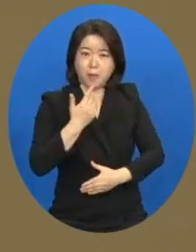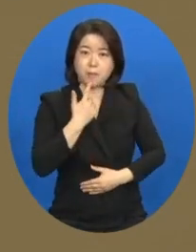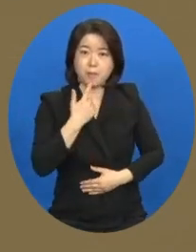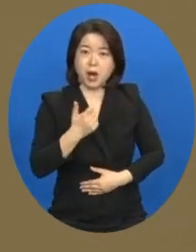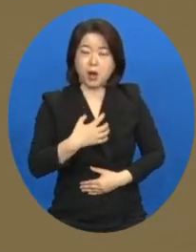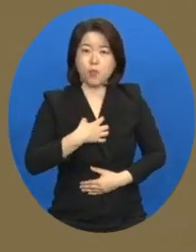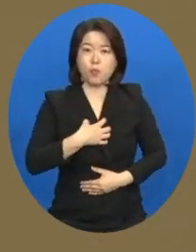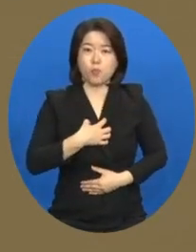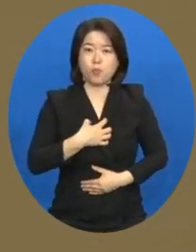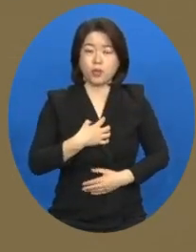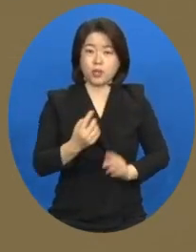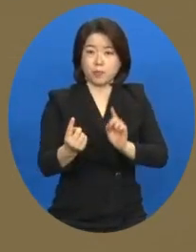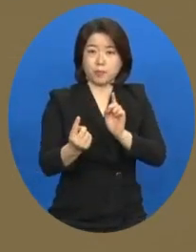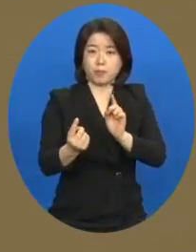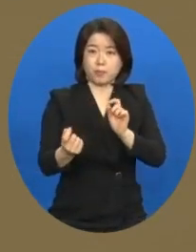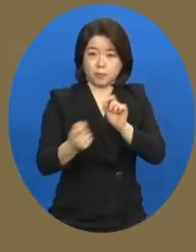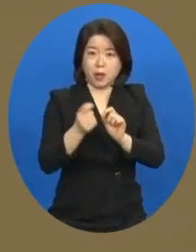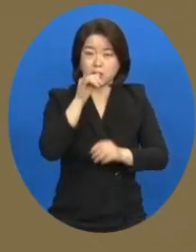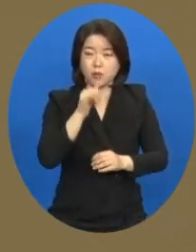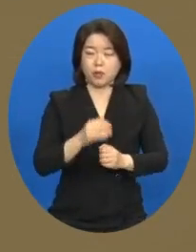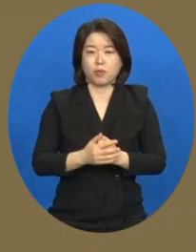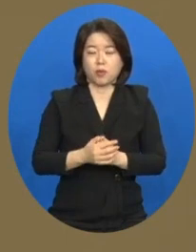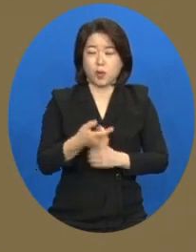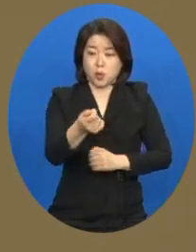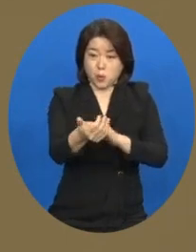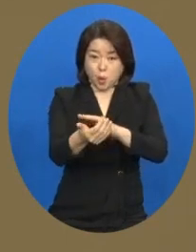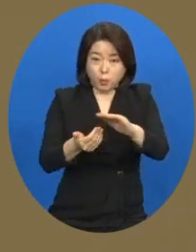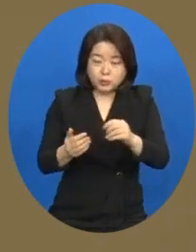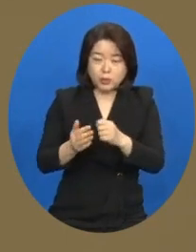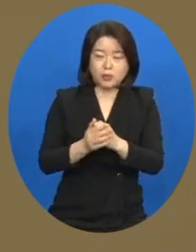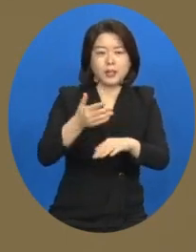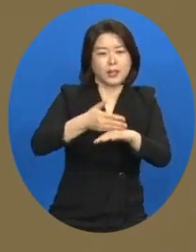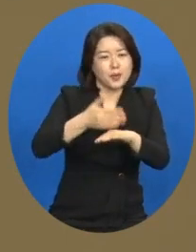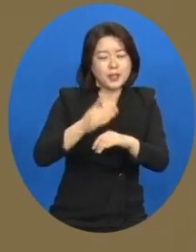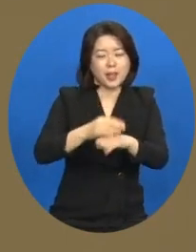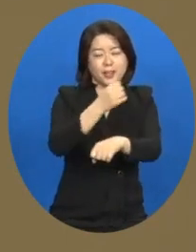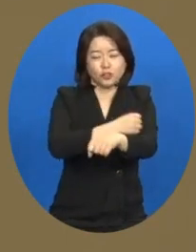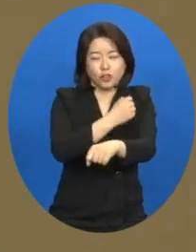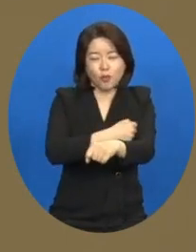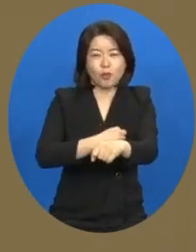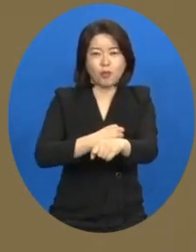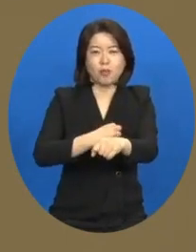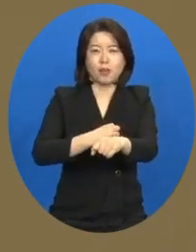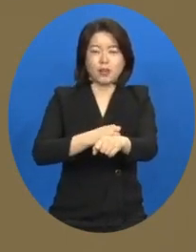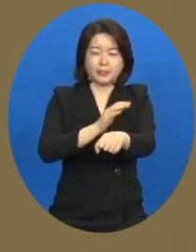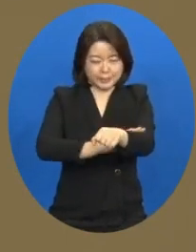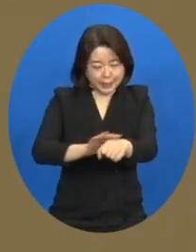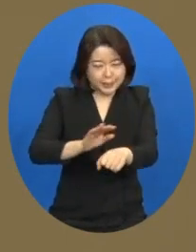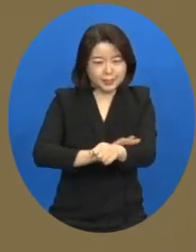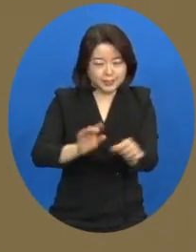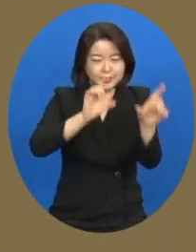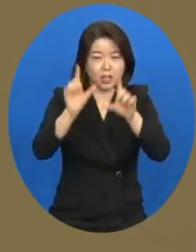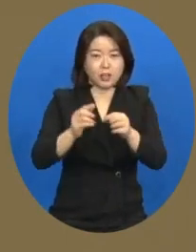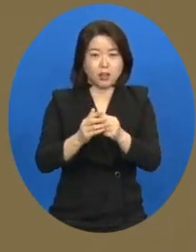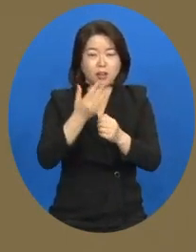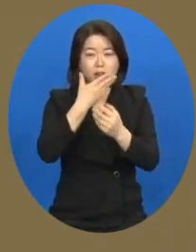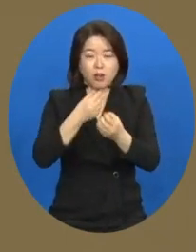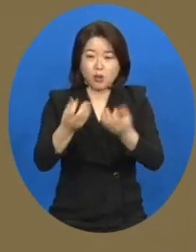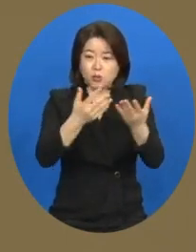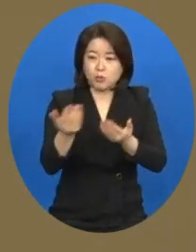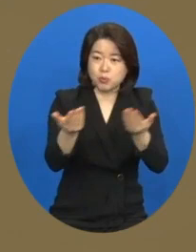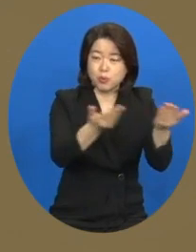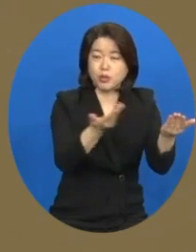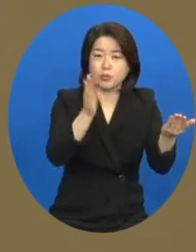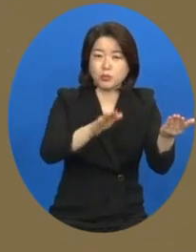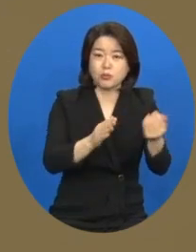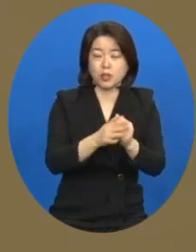거예요. 조금 전까지 그렇게 감사하다, 수고했다, 잘 살으라 그렇게 축복했던